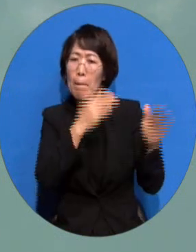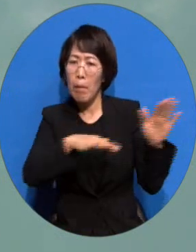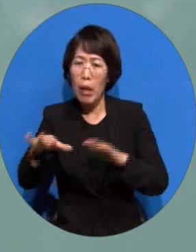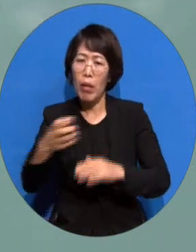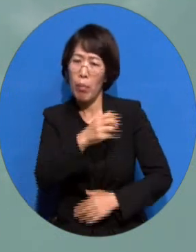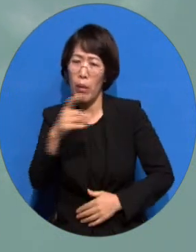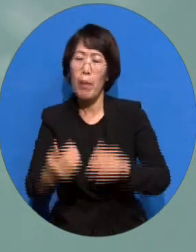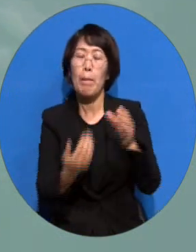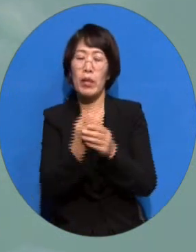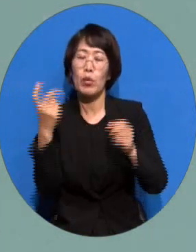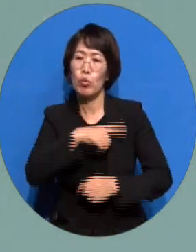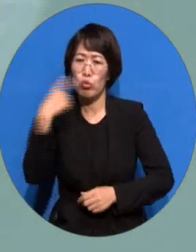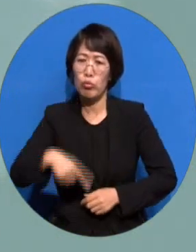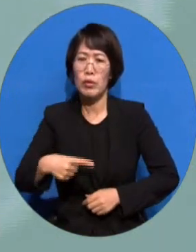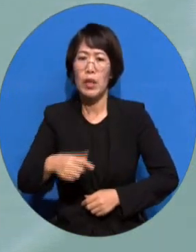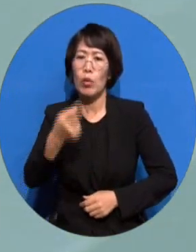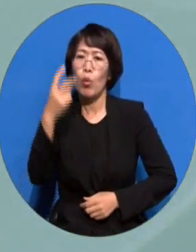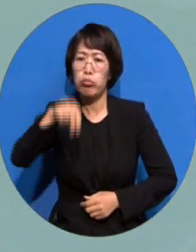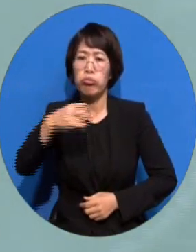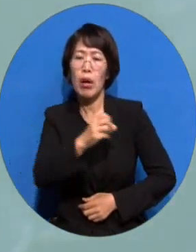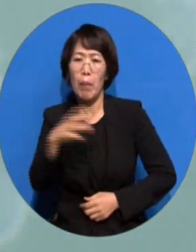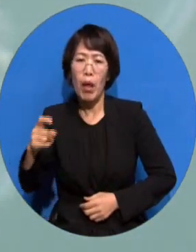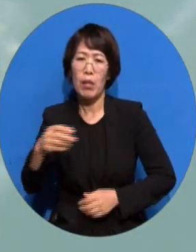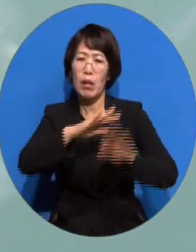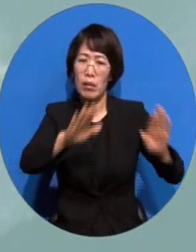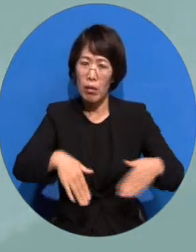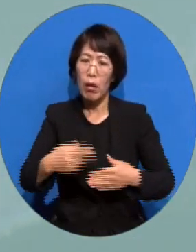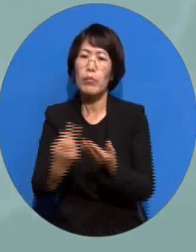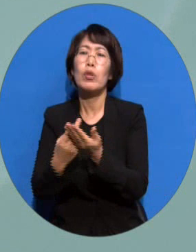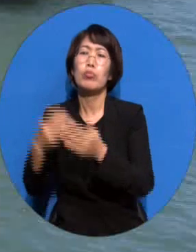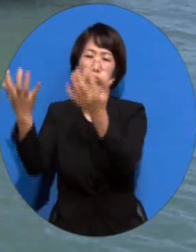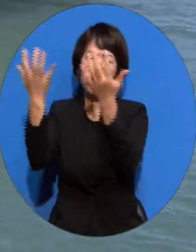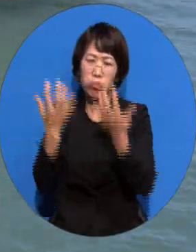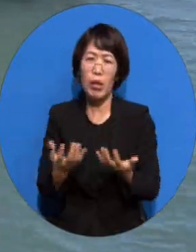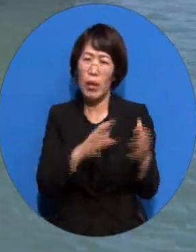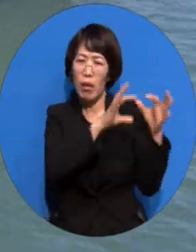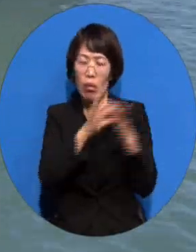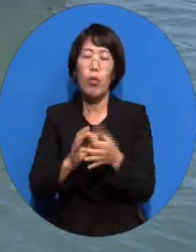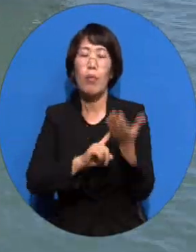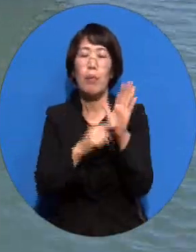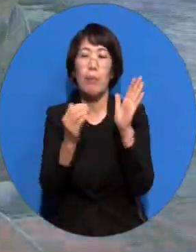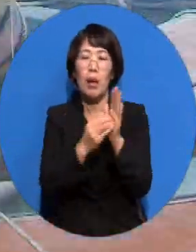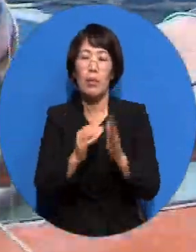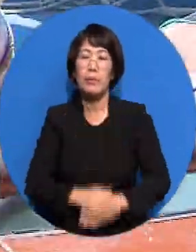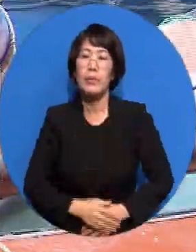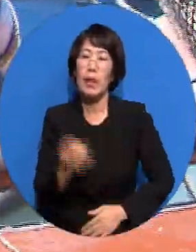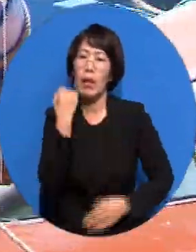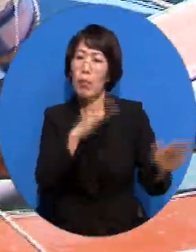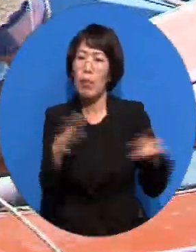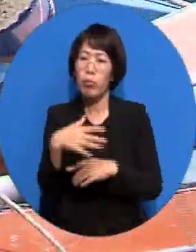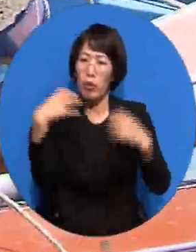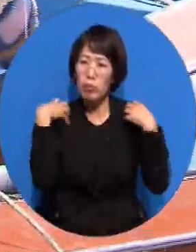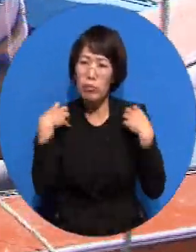연안에서 발생하는 노무라 입게 새 파리가 제주 아전 남면에 지속적으로 유입될 것으로 예상이 있습니다 해양수산부는